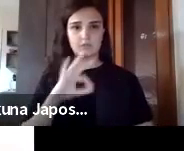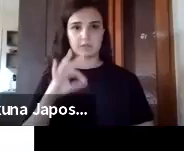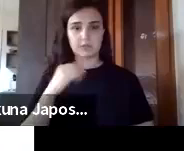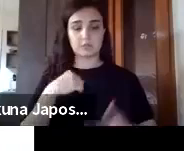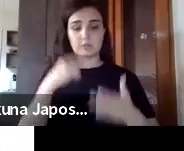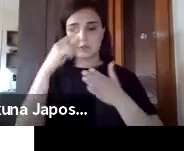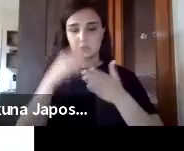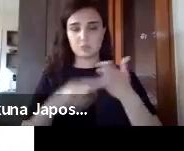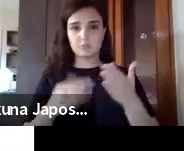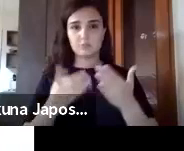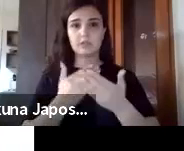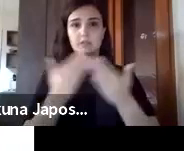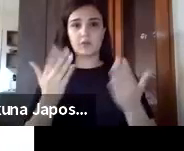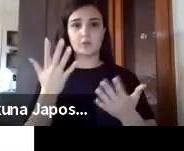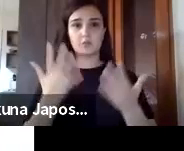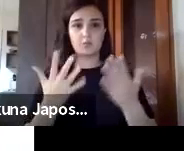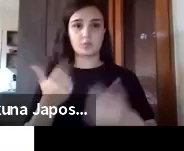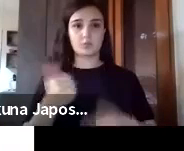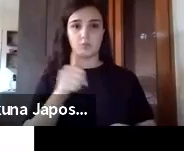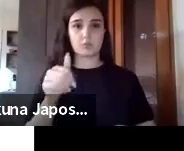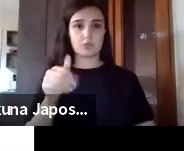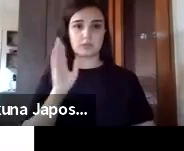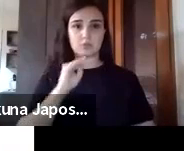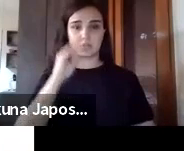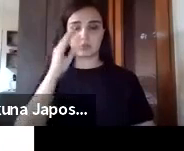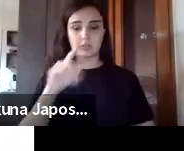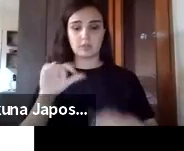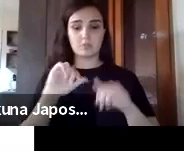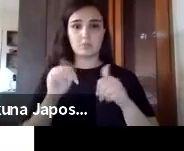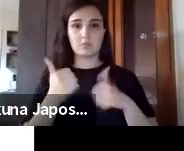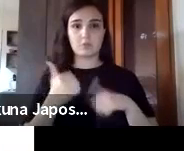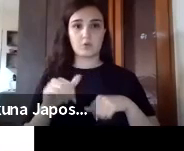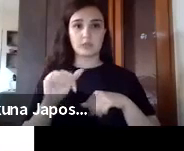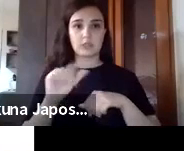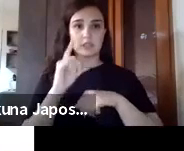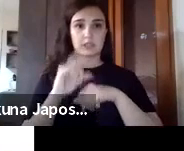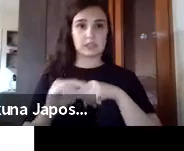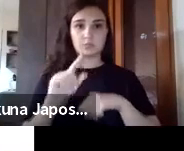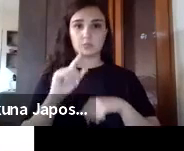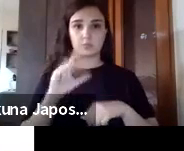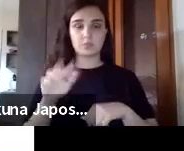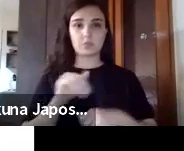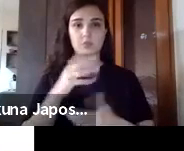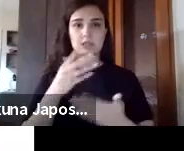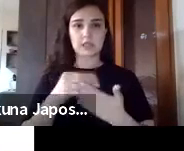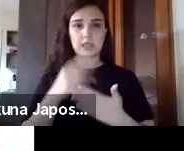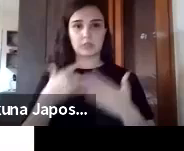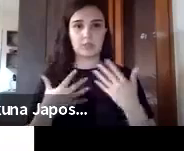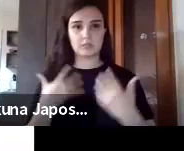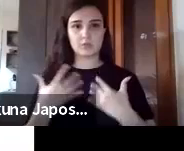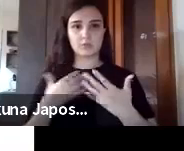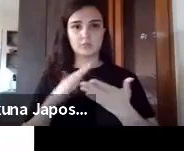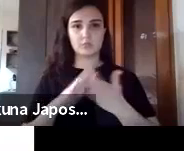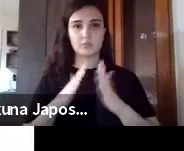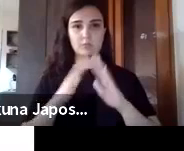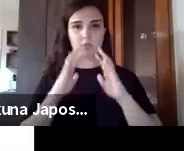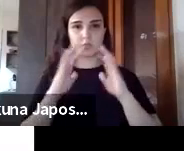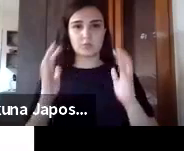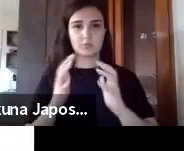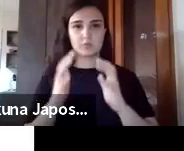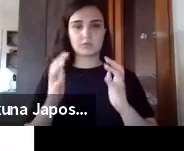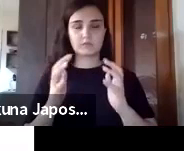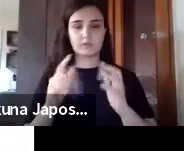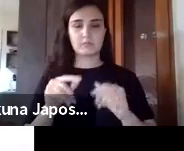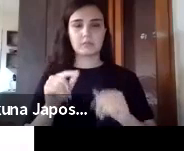რომ თქვენ თუ როგორც მშობელი არ მისცემთ ბავშვს მოდელს, როგორია საკუთარ ემოციურ მდგომარეობაზე ზრუნვა, რაც არ